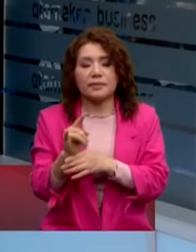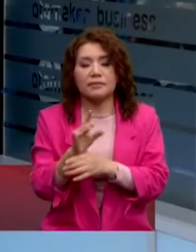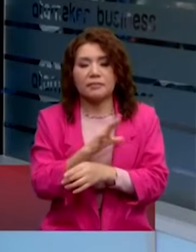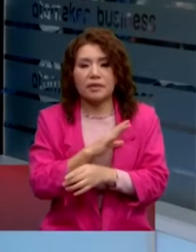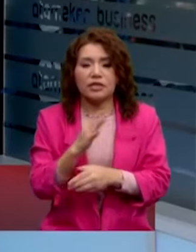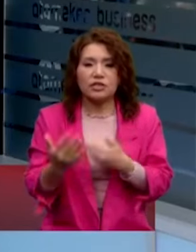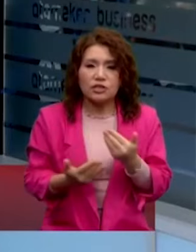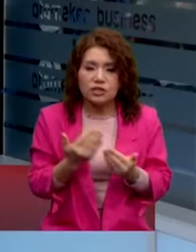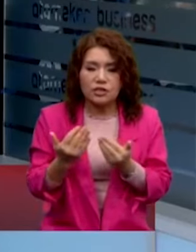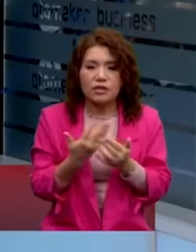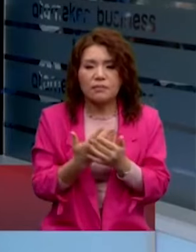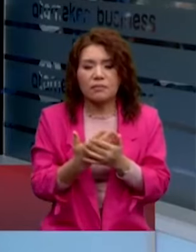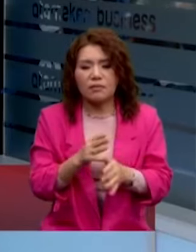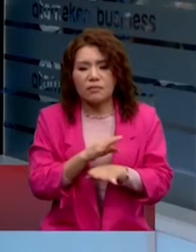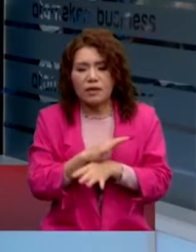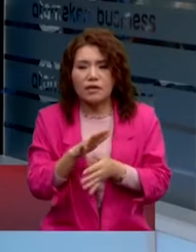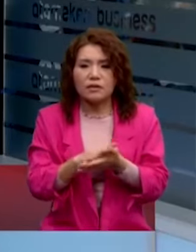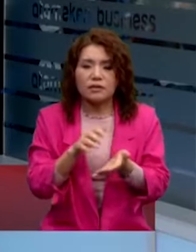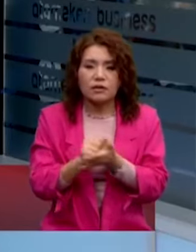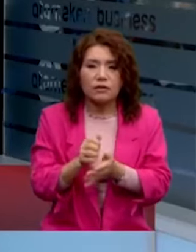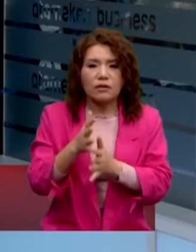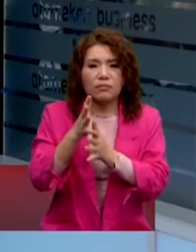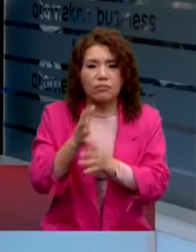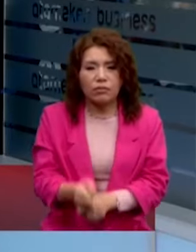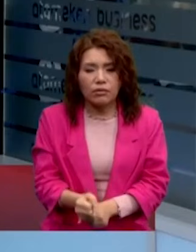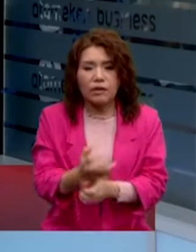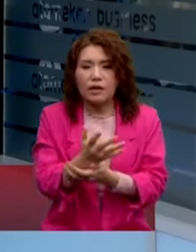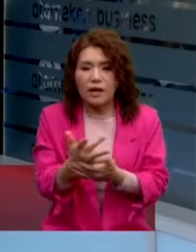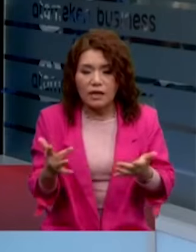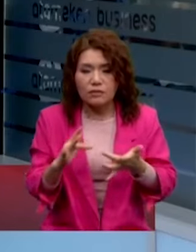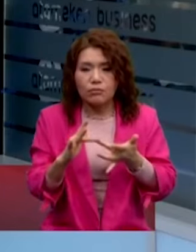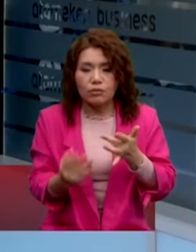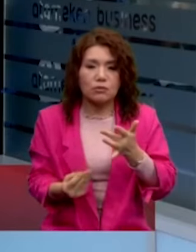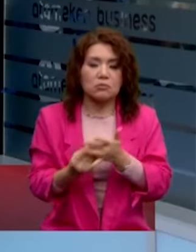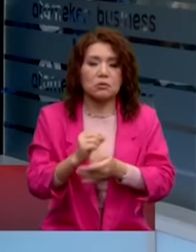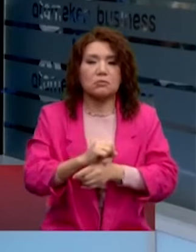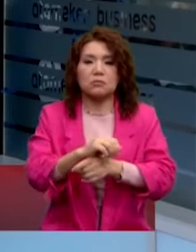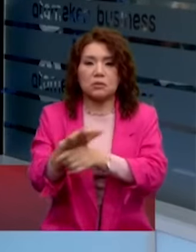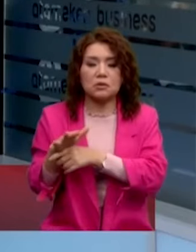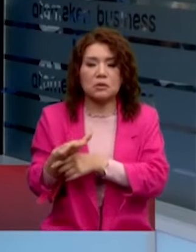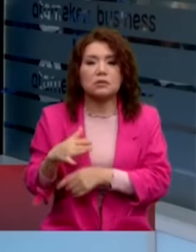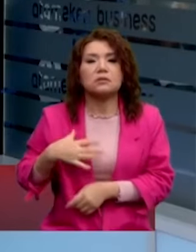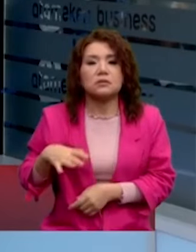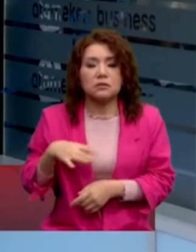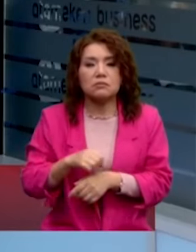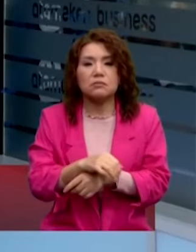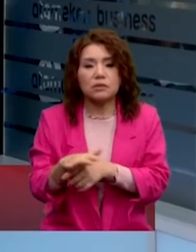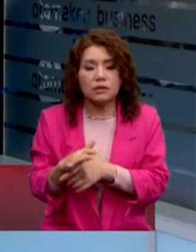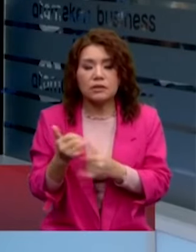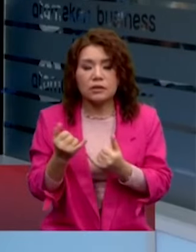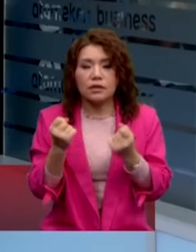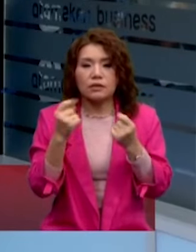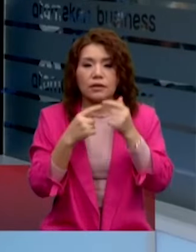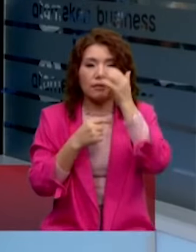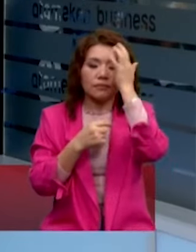человеческих жертвах, о разрушенных домах. Понятно, что такие сообщения активно вирусились. Кому и зачем это нужно, разбиралась Саяна